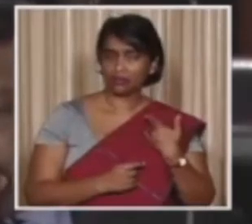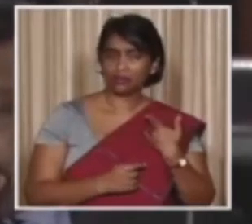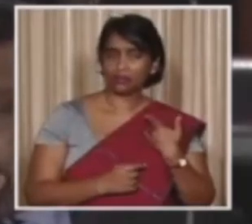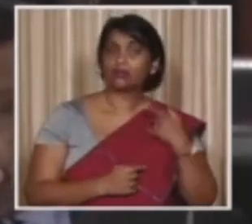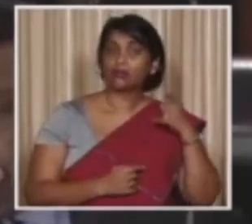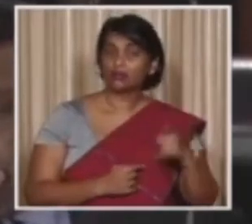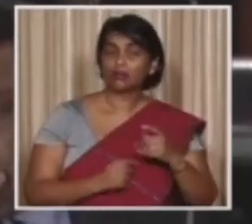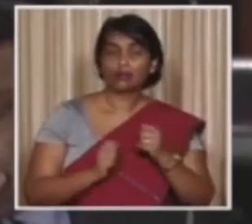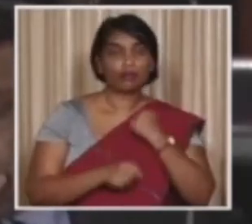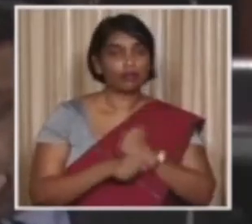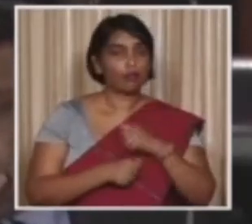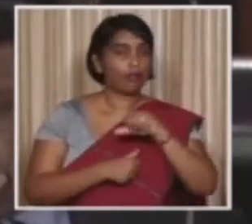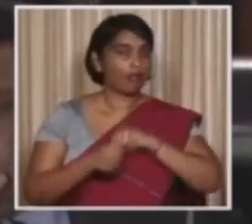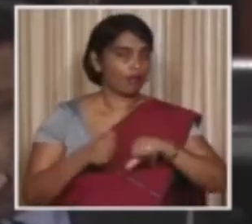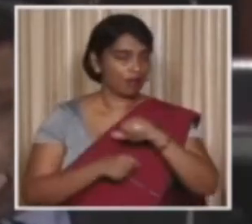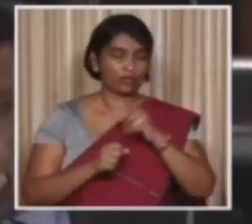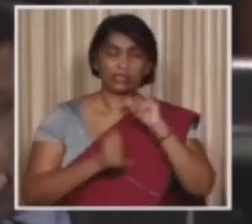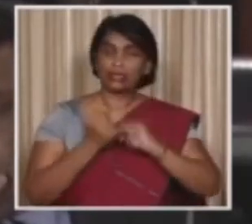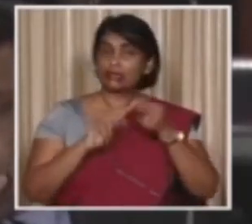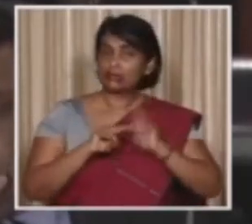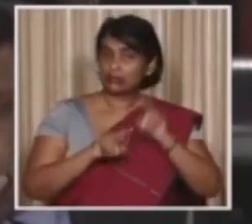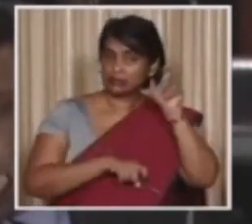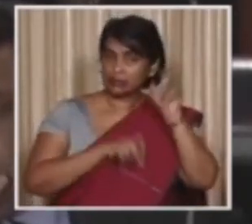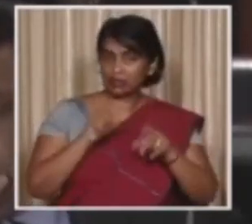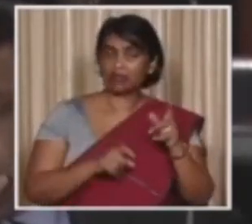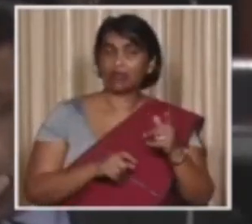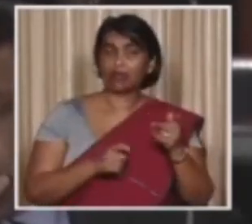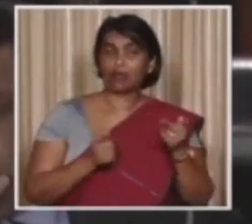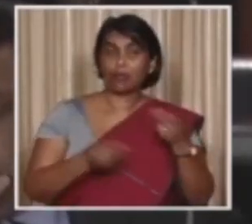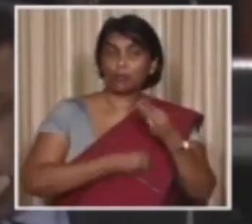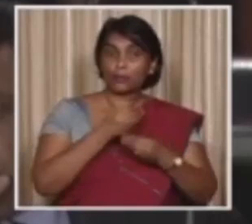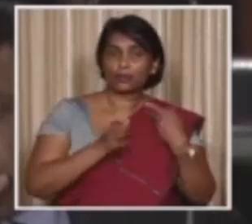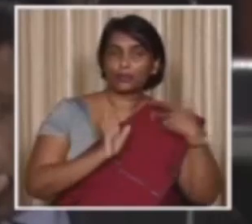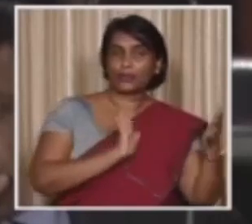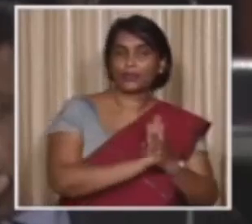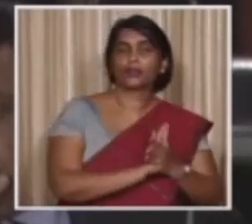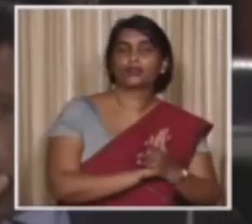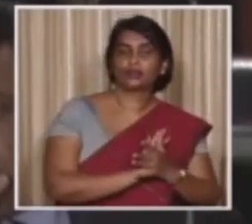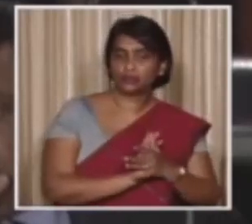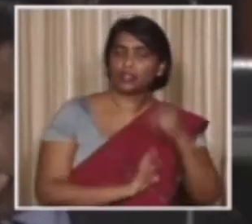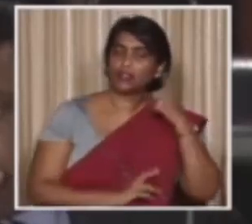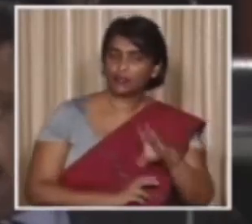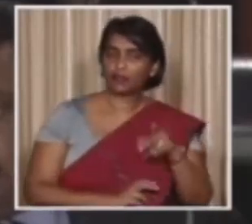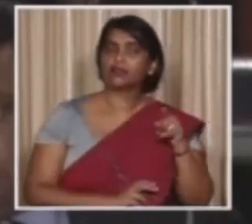ඒ පීඩෝම් රාජ්‍ය ආයතන වල නිලධාරීන් අද ඒ මුදලාලියගේ සාක්කුව වලට වැඩිලා. ඒ නිසා